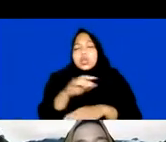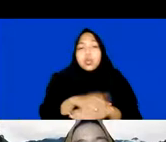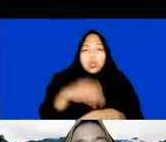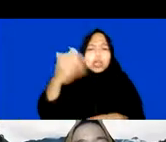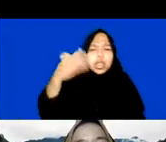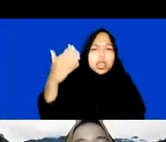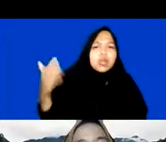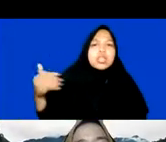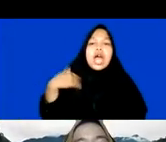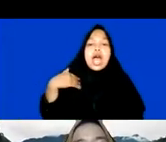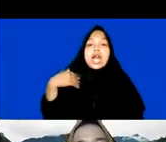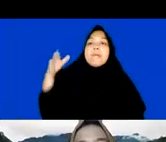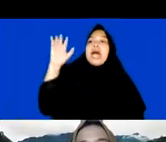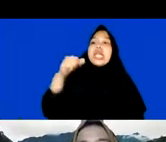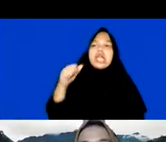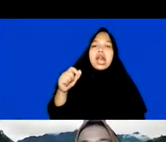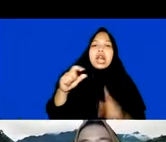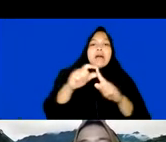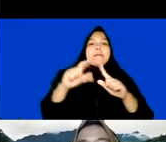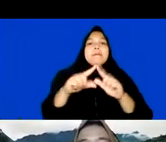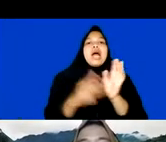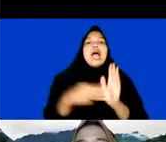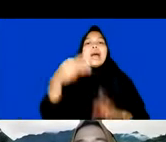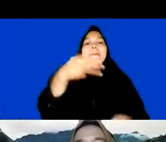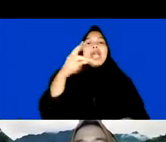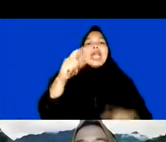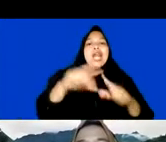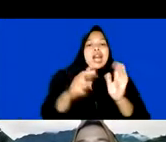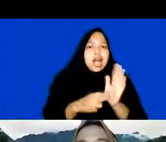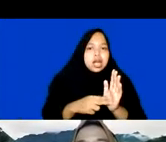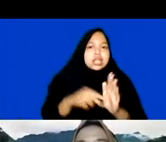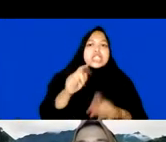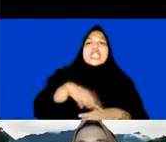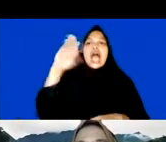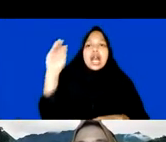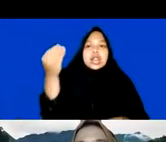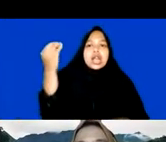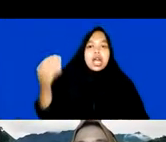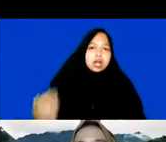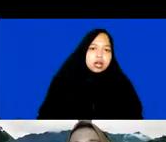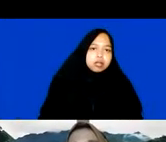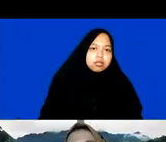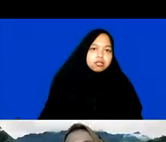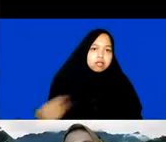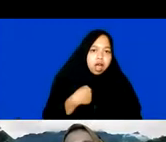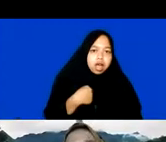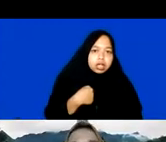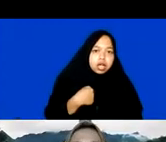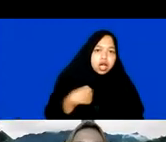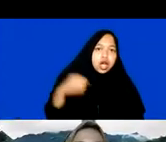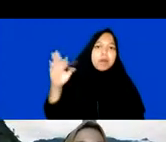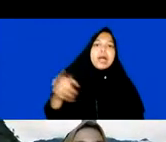dari ICAT ya, di Jakarta itu. Ya udah akhirnya saya pakai ini bahan